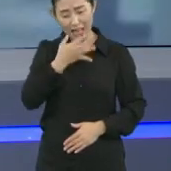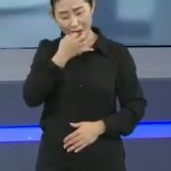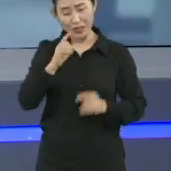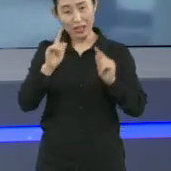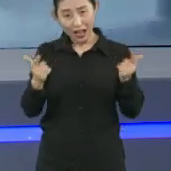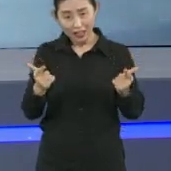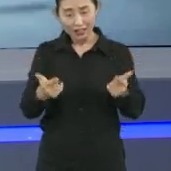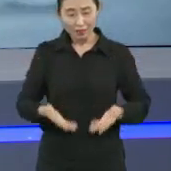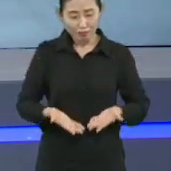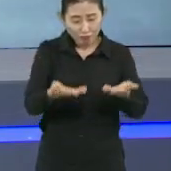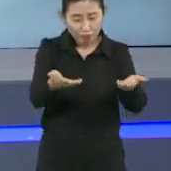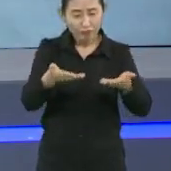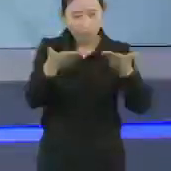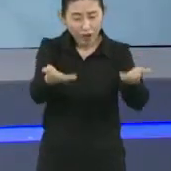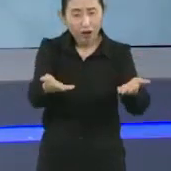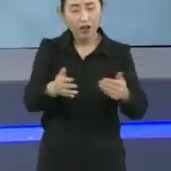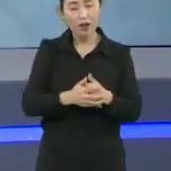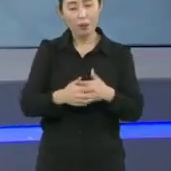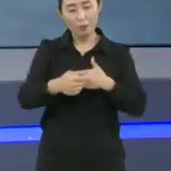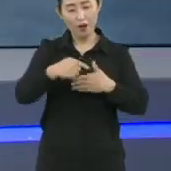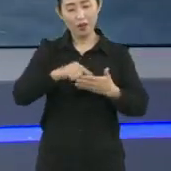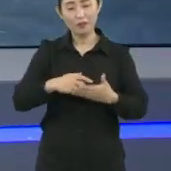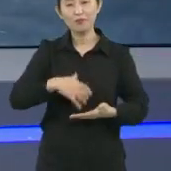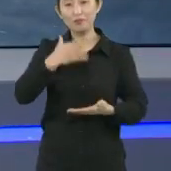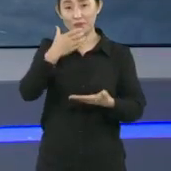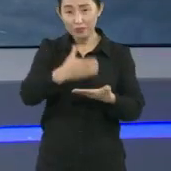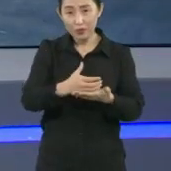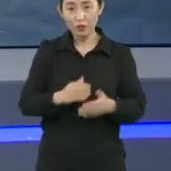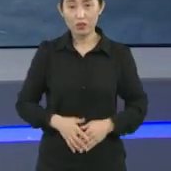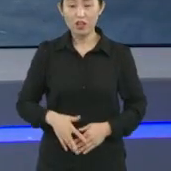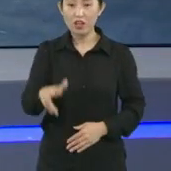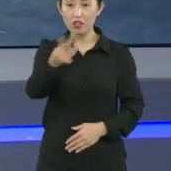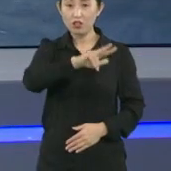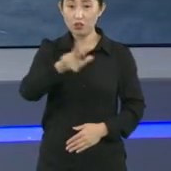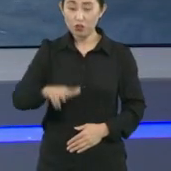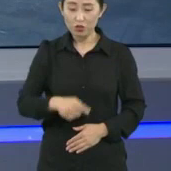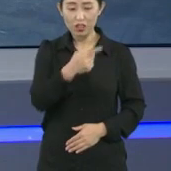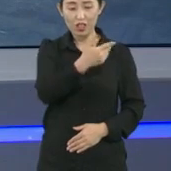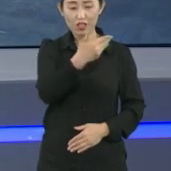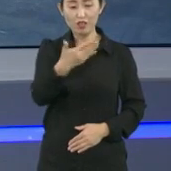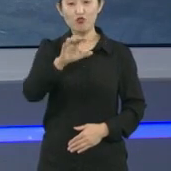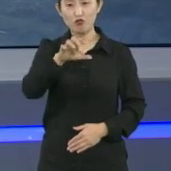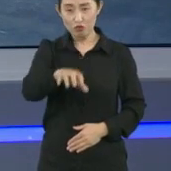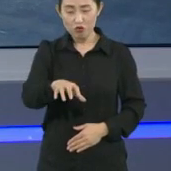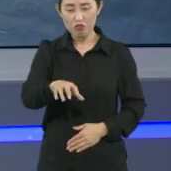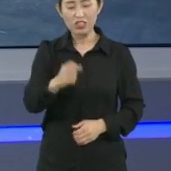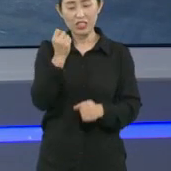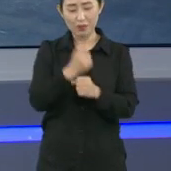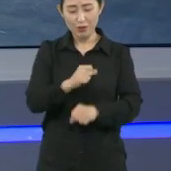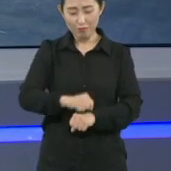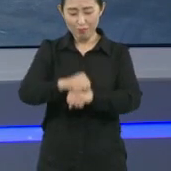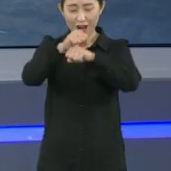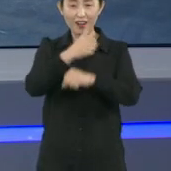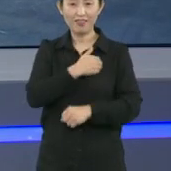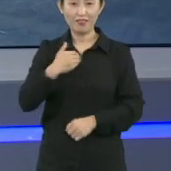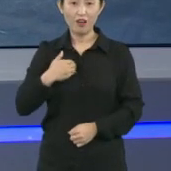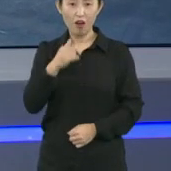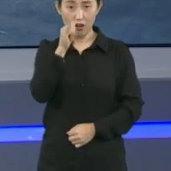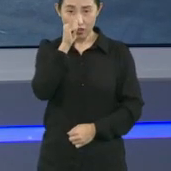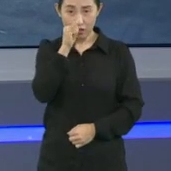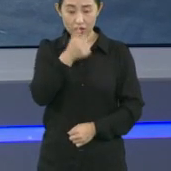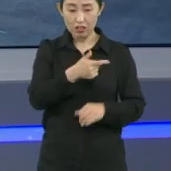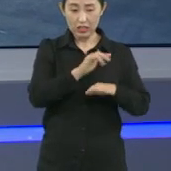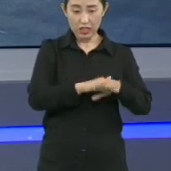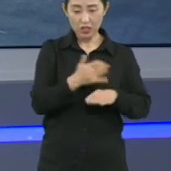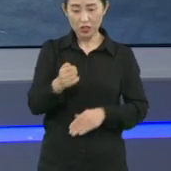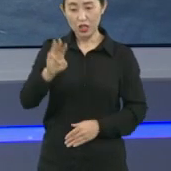마음이 따뜻한 감동을 전했습니다. 다행히도 전국 소방서마다 요소수를 넉넉히 확보한 상황인데요. 이